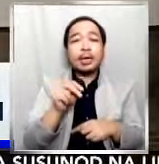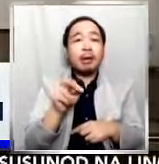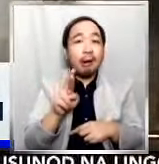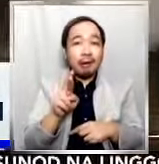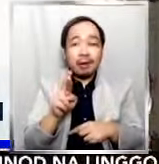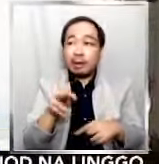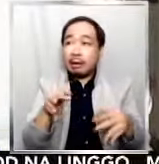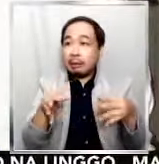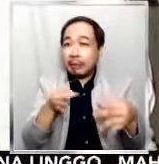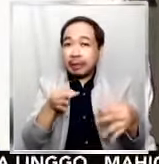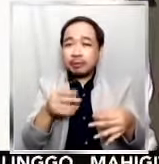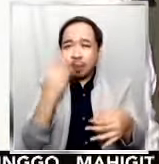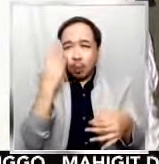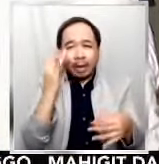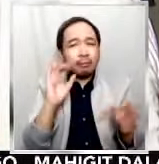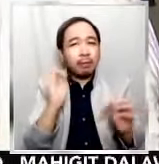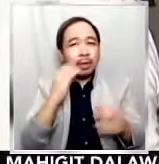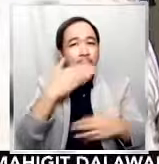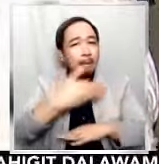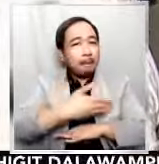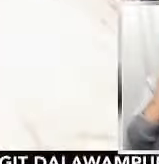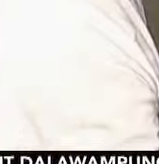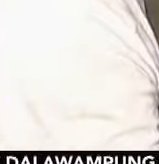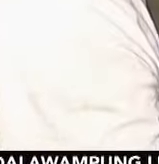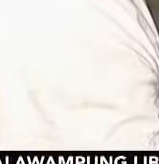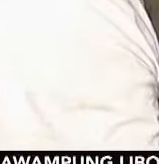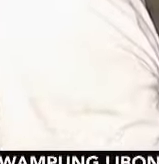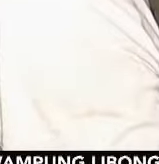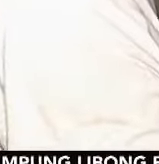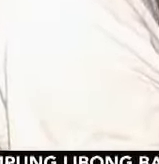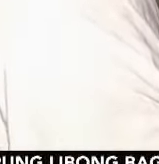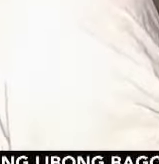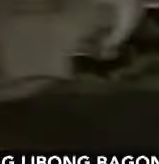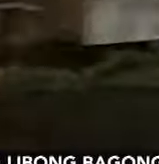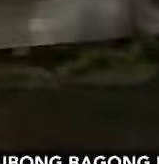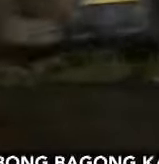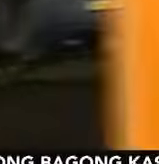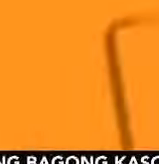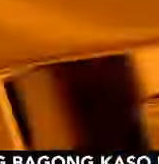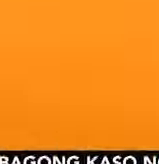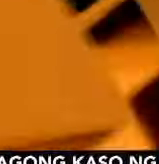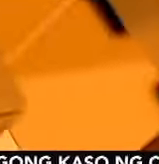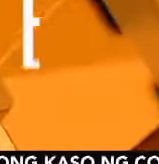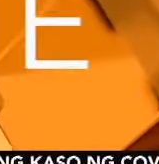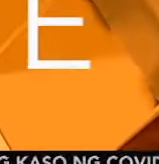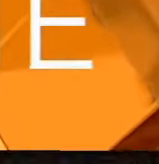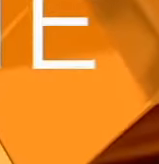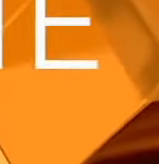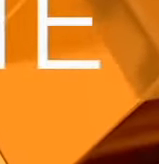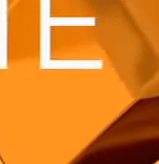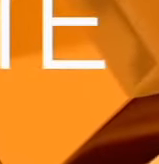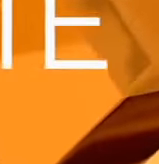ng Riles. Corinne Katibayan, Nakatutok, 24 Oras.